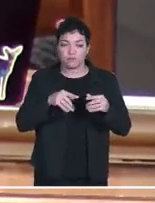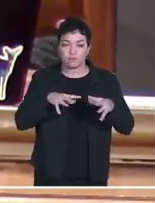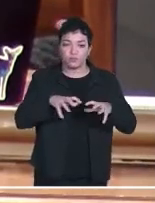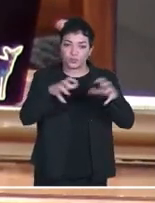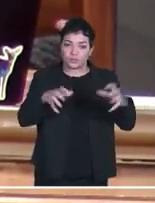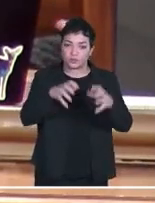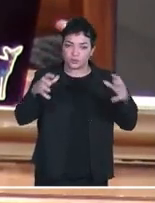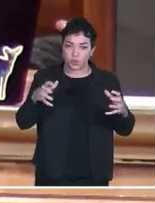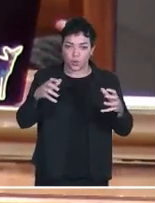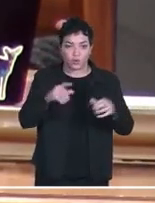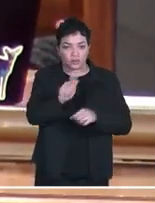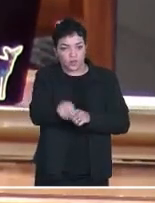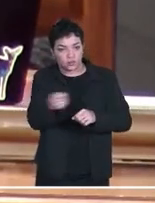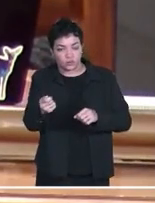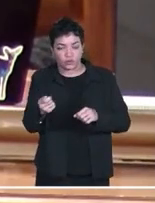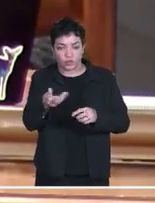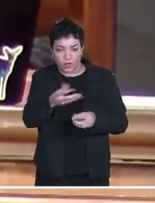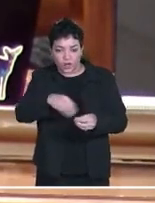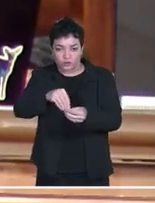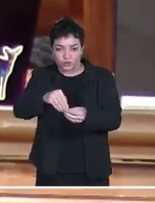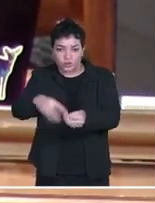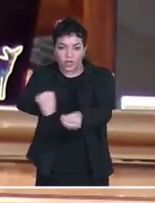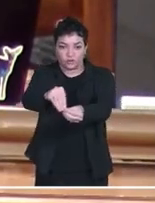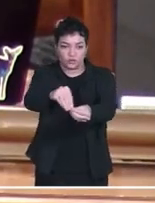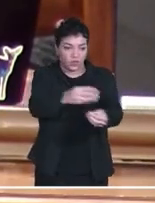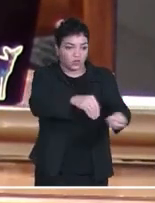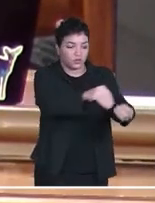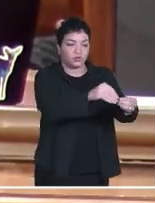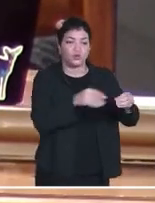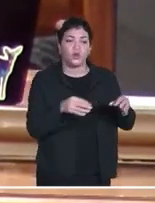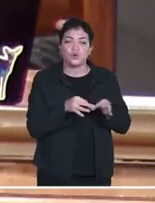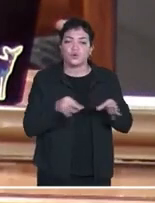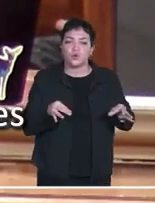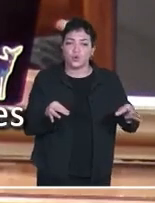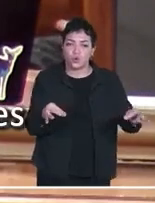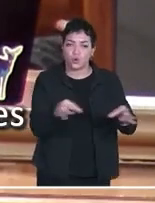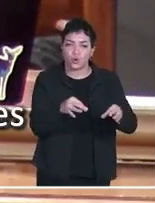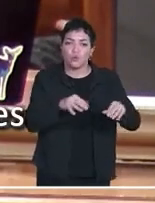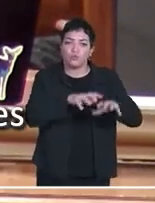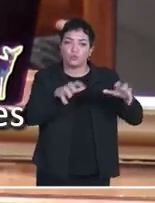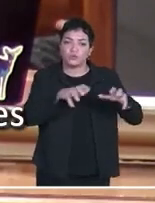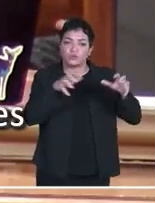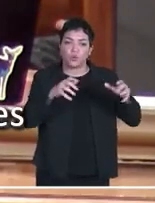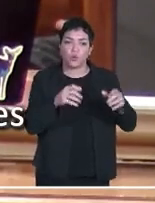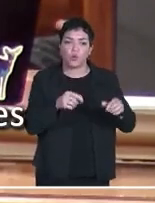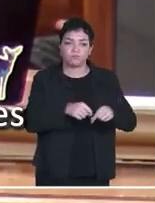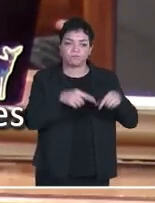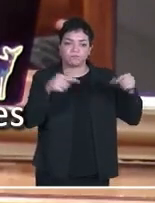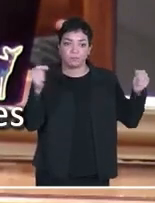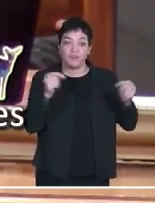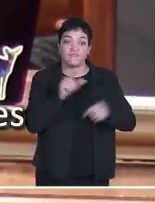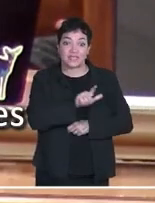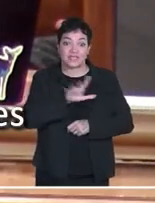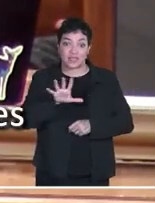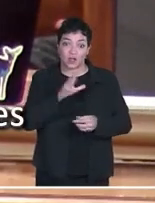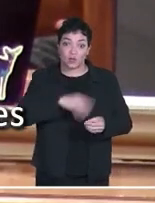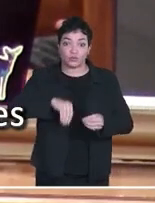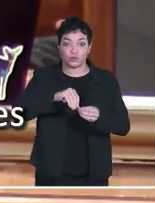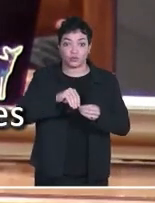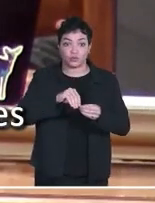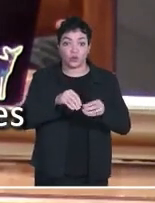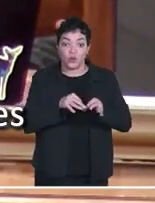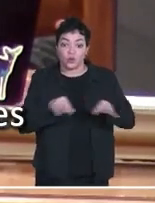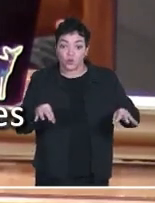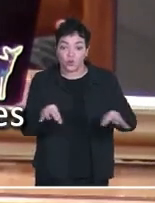aurons réalisé à la fin de l'année 25 cours buissonnières. Et pour rappel, ce sont 100% des cours d'écoles, de crèches qui